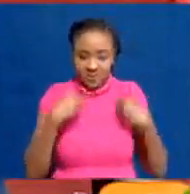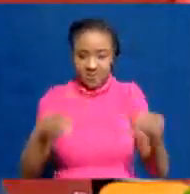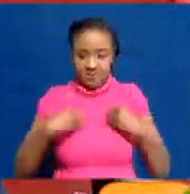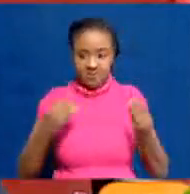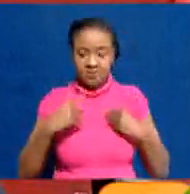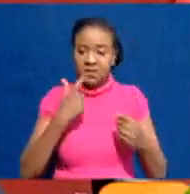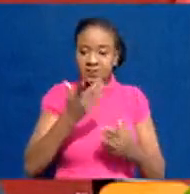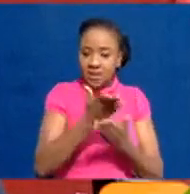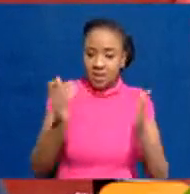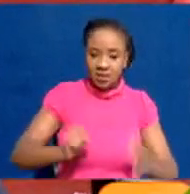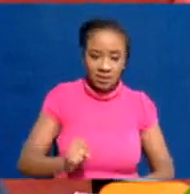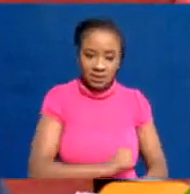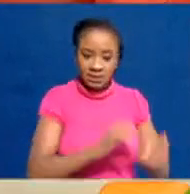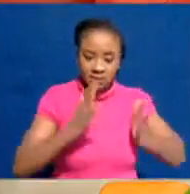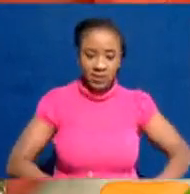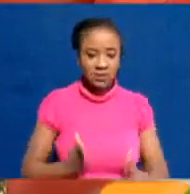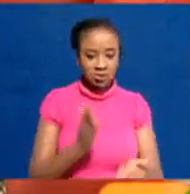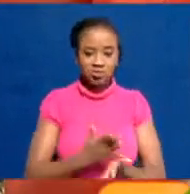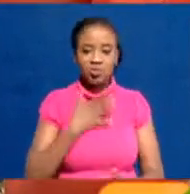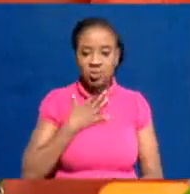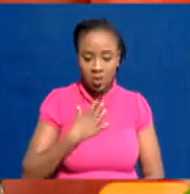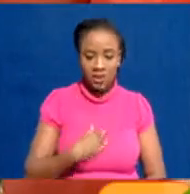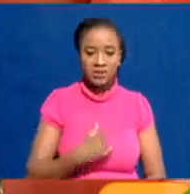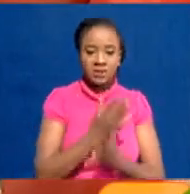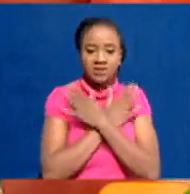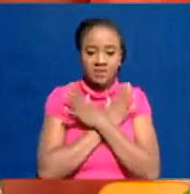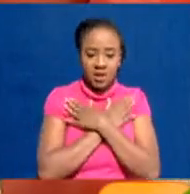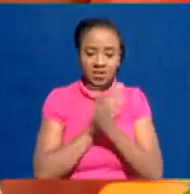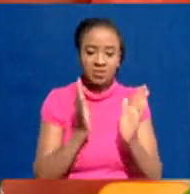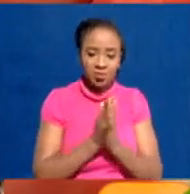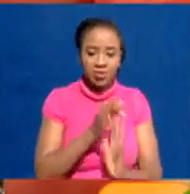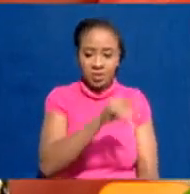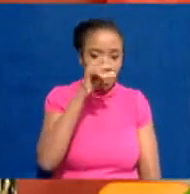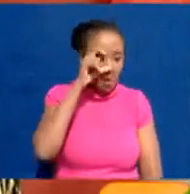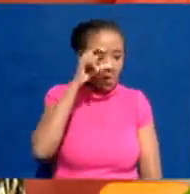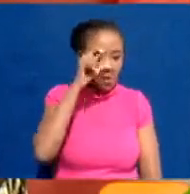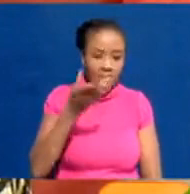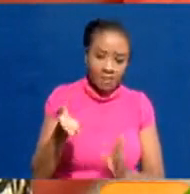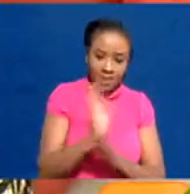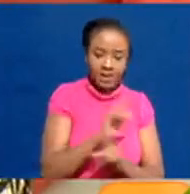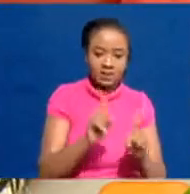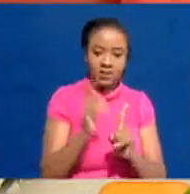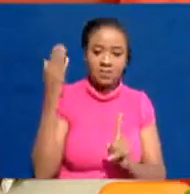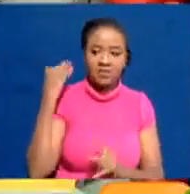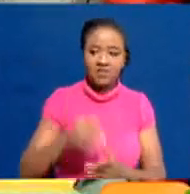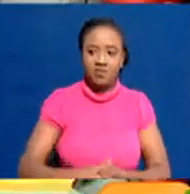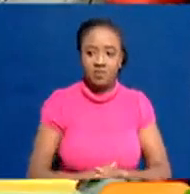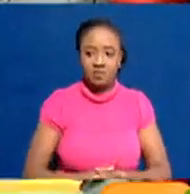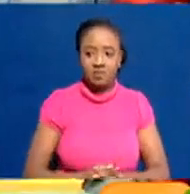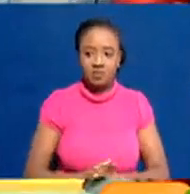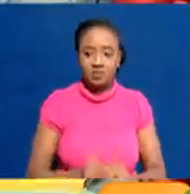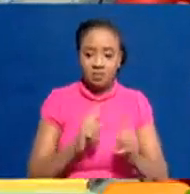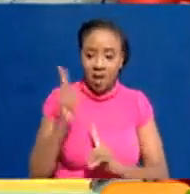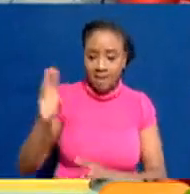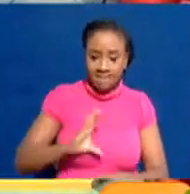aliwaelezea maseneta kuwa anatamani sana urafiki wake na gavana James Orengo urejee kama ulivyokuwa awali. Kamati